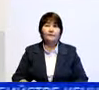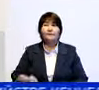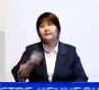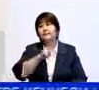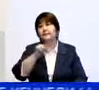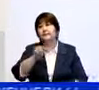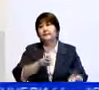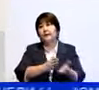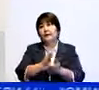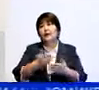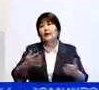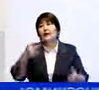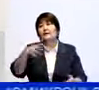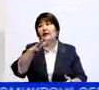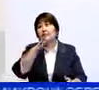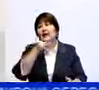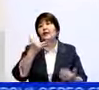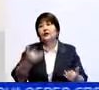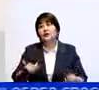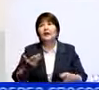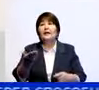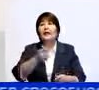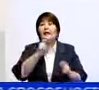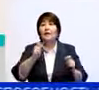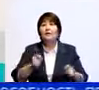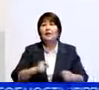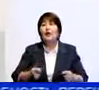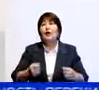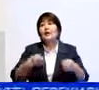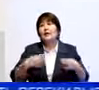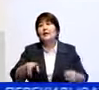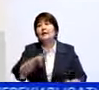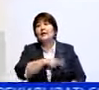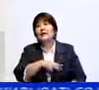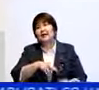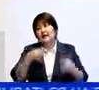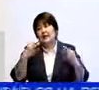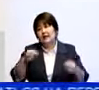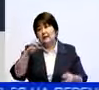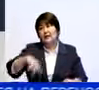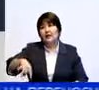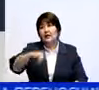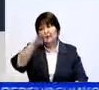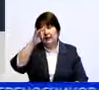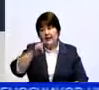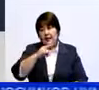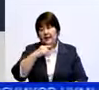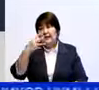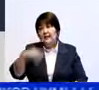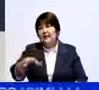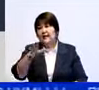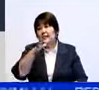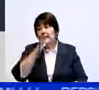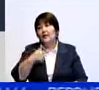Работаю в этой сфере уже 20 лет. Сегодня нам вручили юбилейные медали независимости Республики Казахстан 30